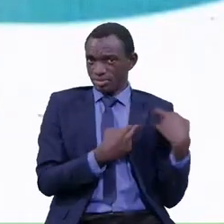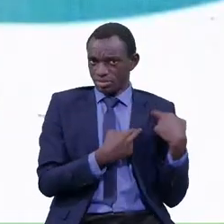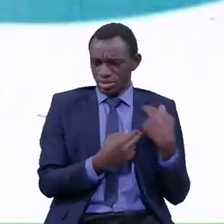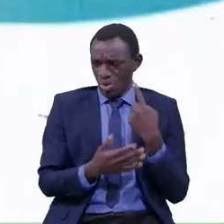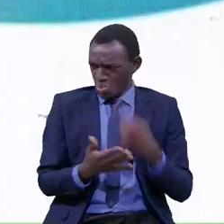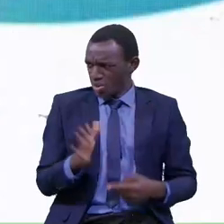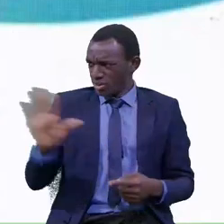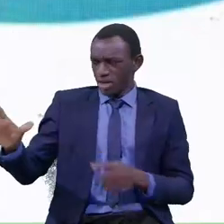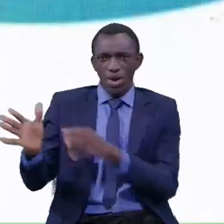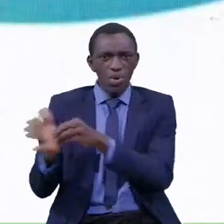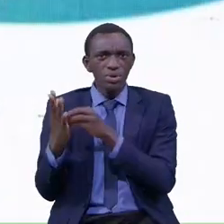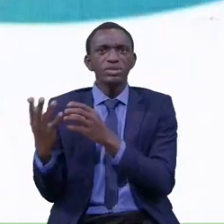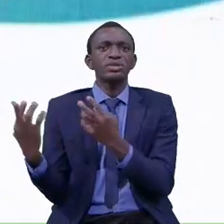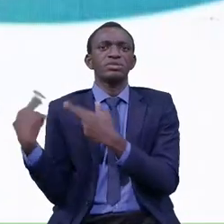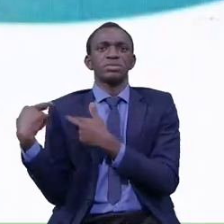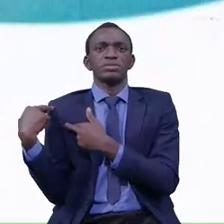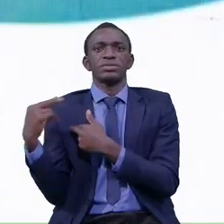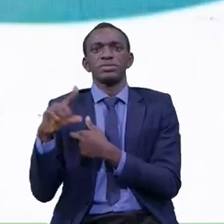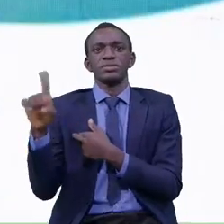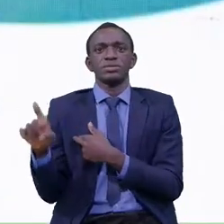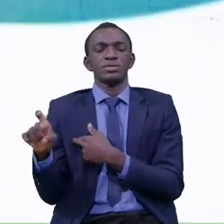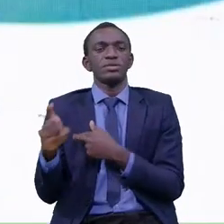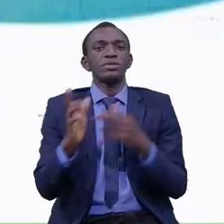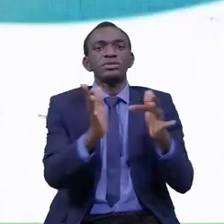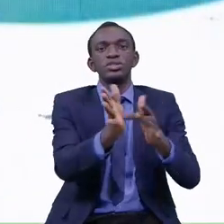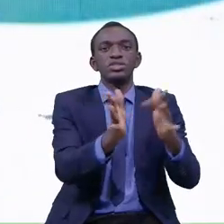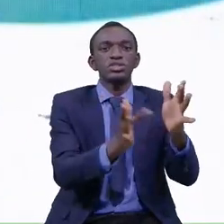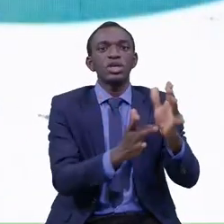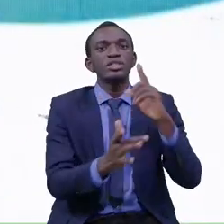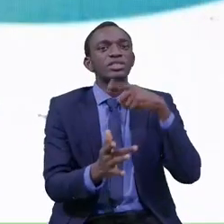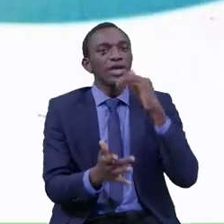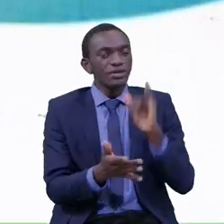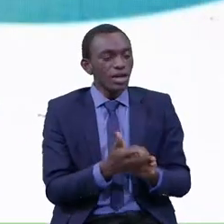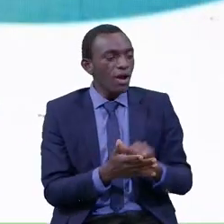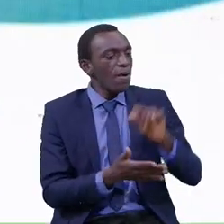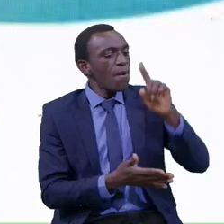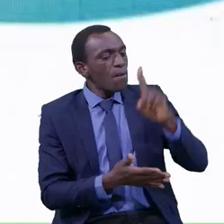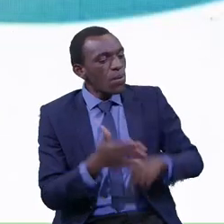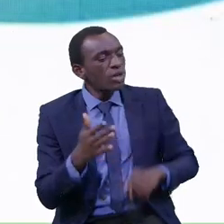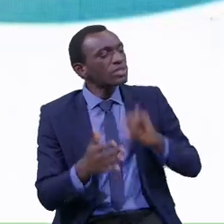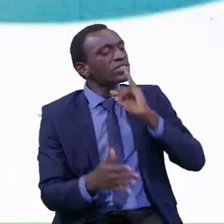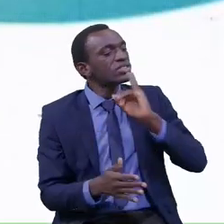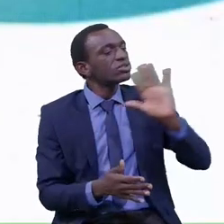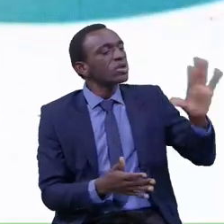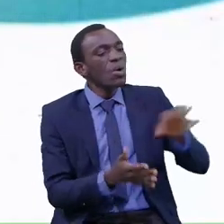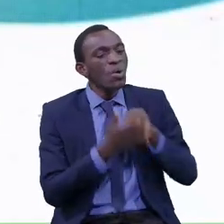doit faire. Qu'est-ce qu'il doit faire? Jésus a dit, en quoi ça te regarde?